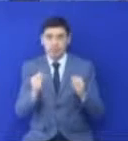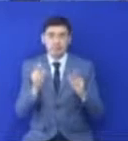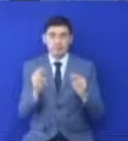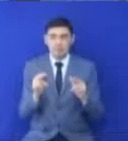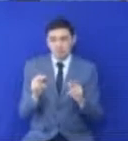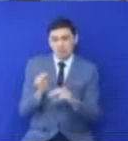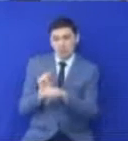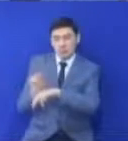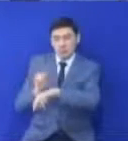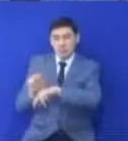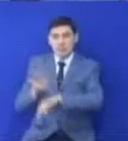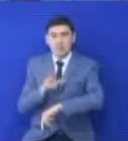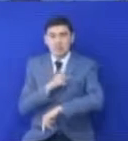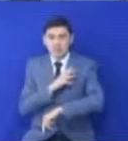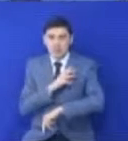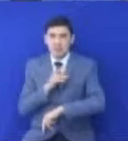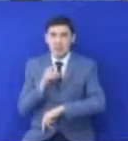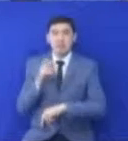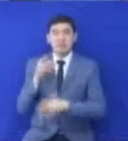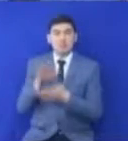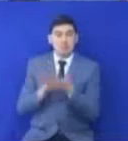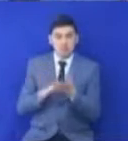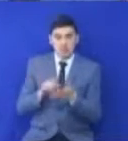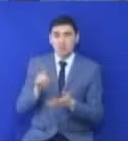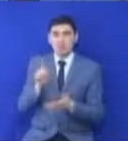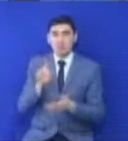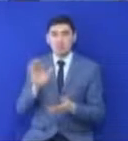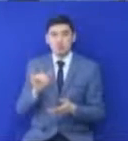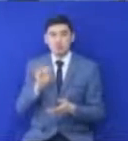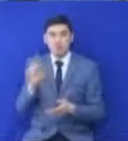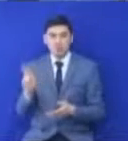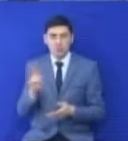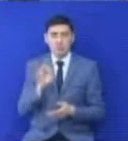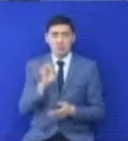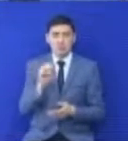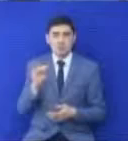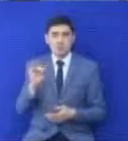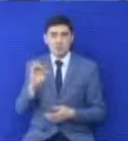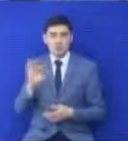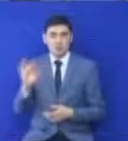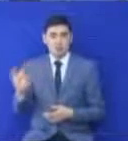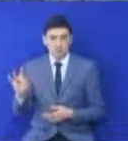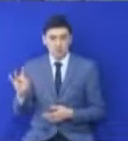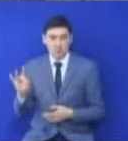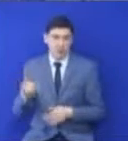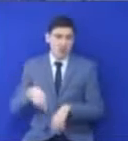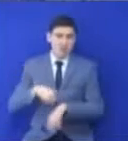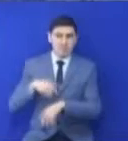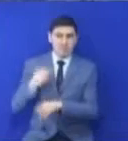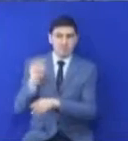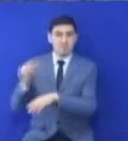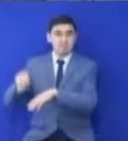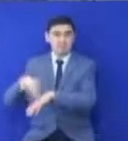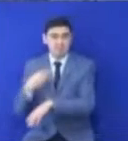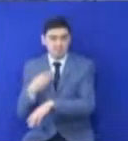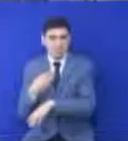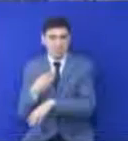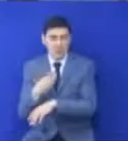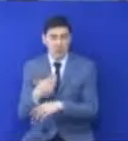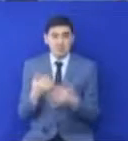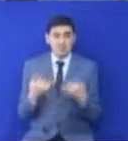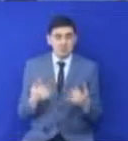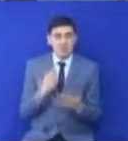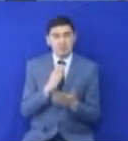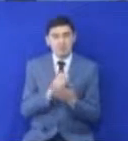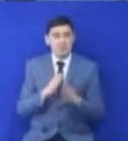барып, дыбыс режиссер мамандығына бейімделді. Біз бірден үйлендік. Биыл отау құрғанымызға 55 жыл толады. Үш қызымыз, 9